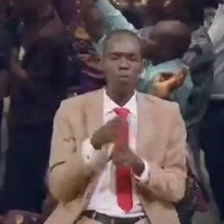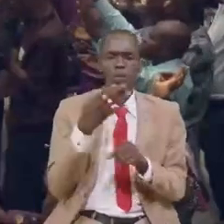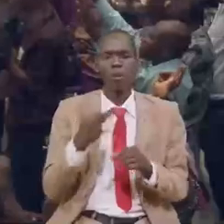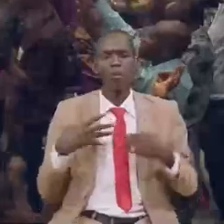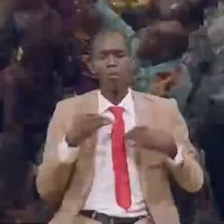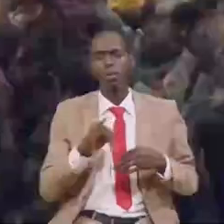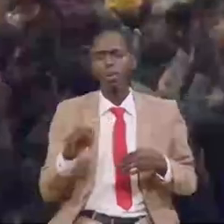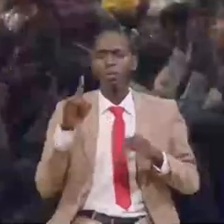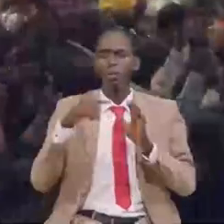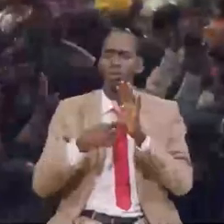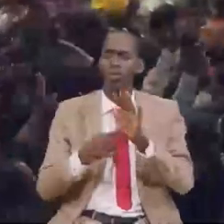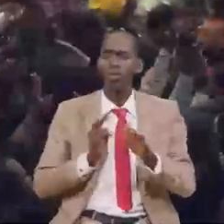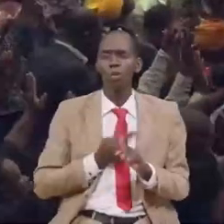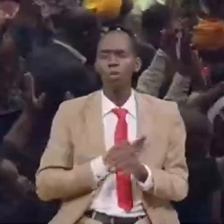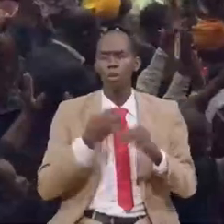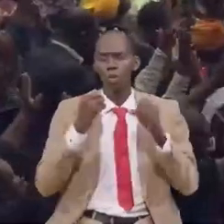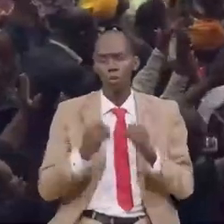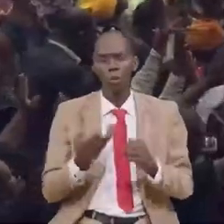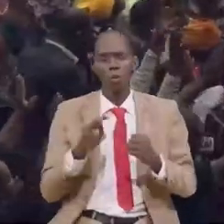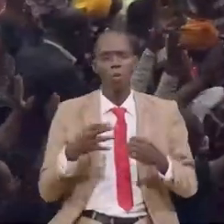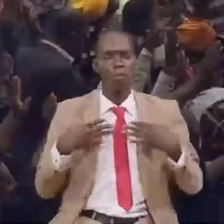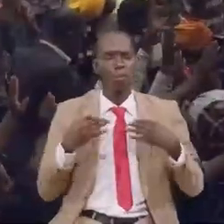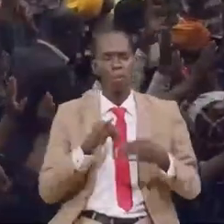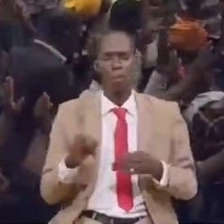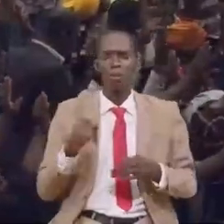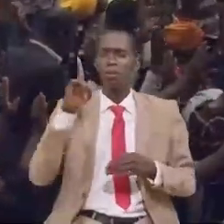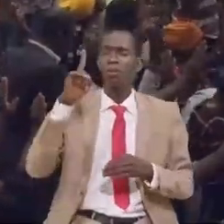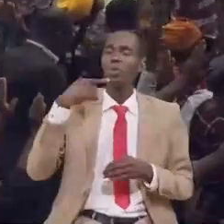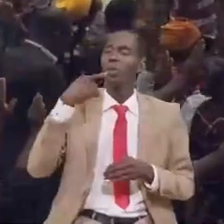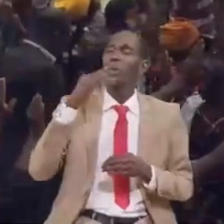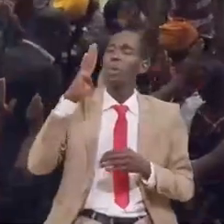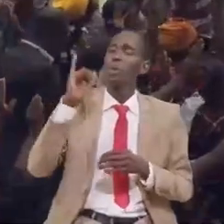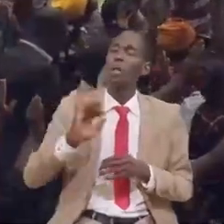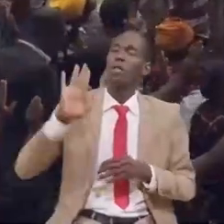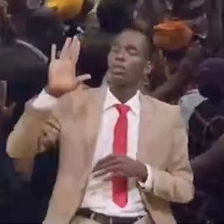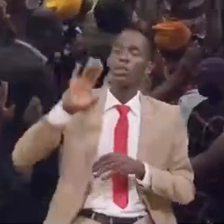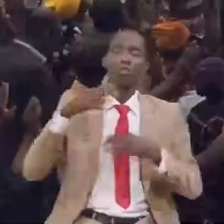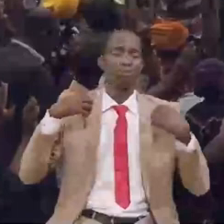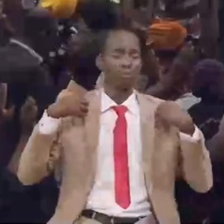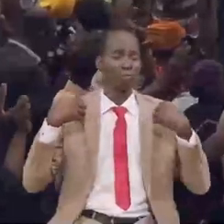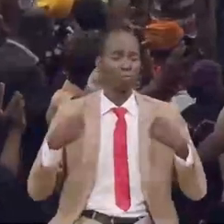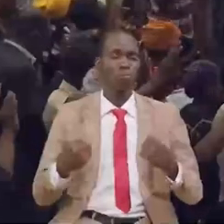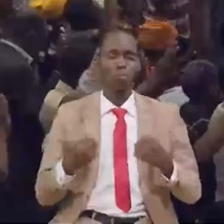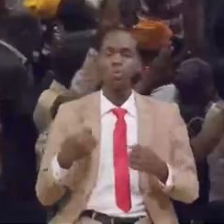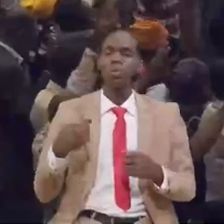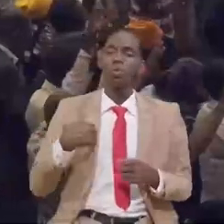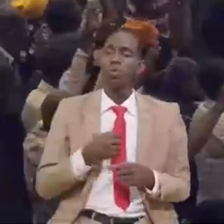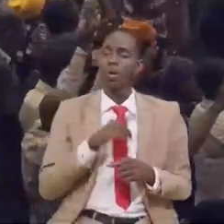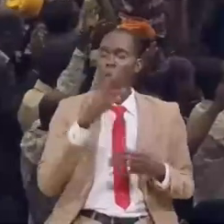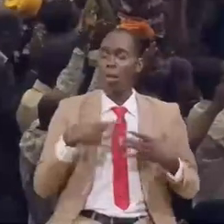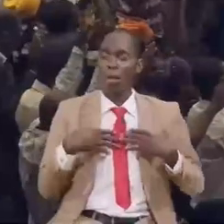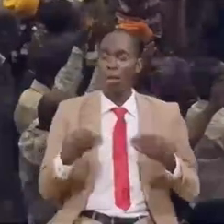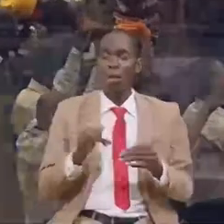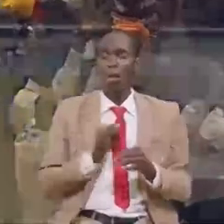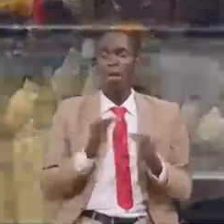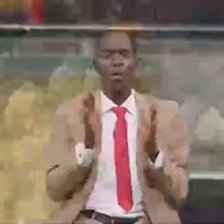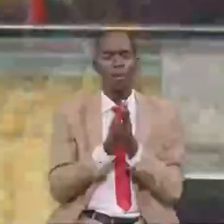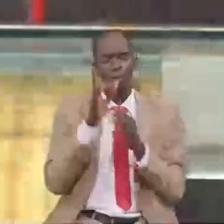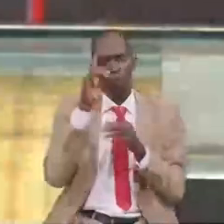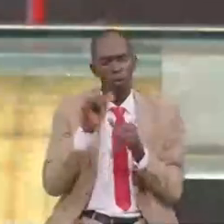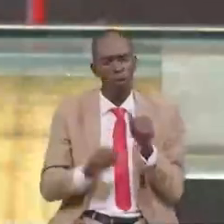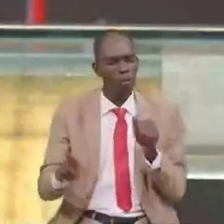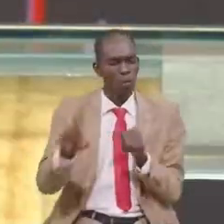de guérison. Seigneur, tu as dit que par tes maîtrises, nous sommes guéris. Je prie pour tout le monde qui